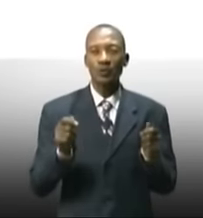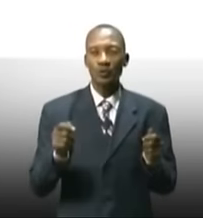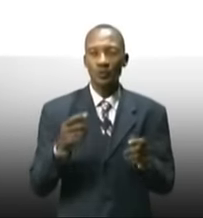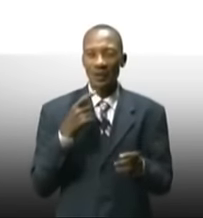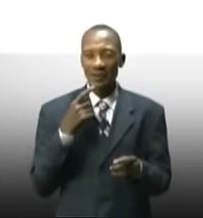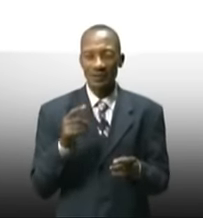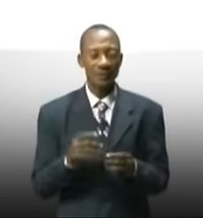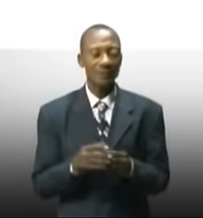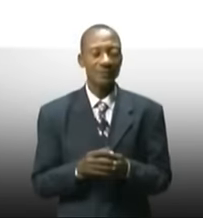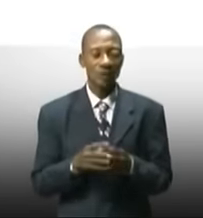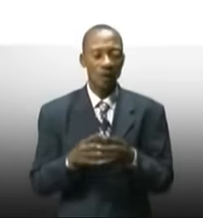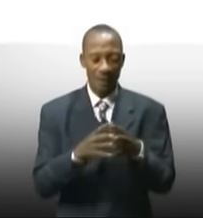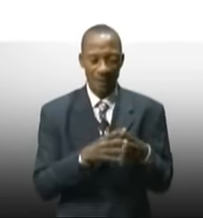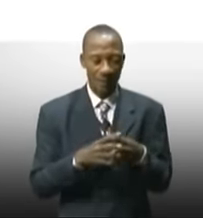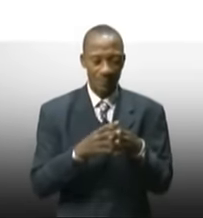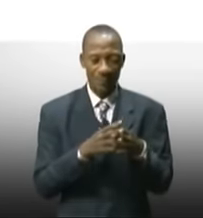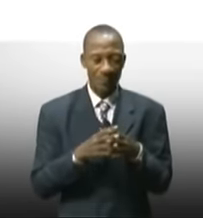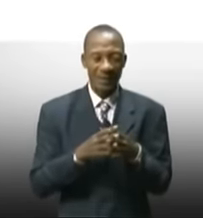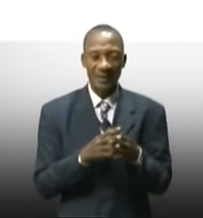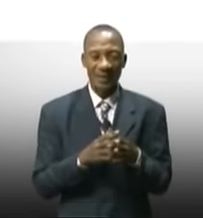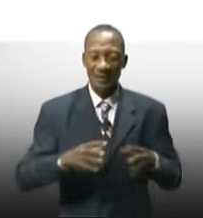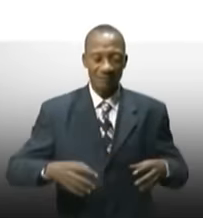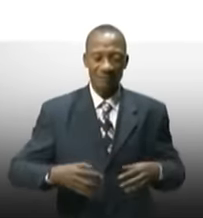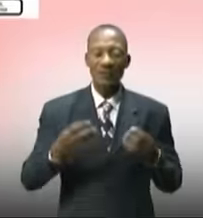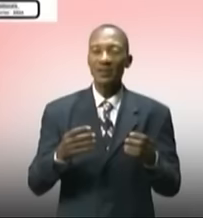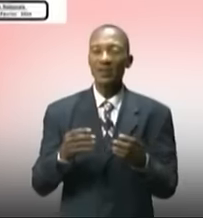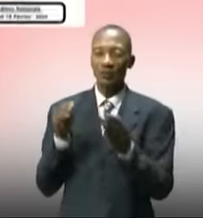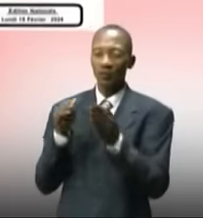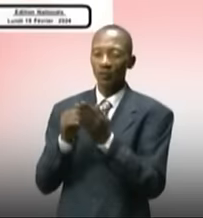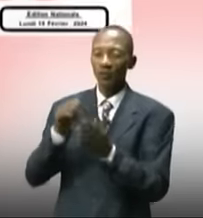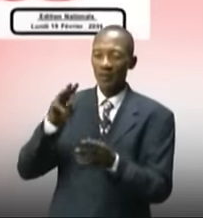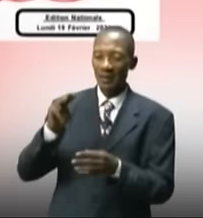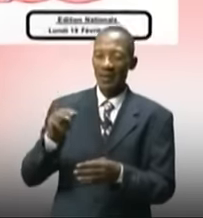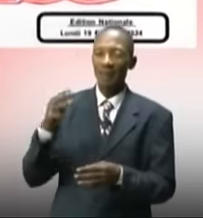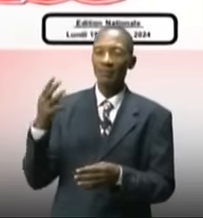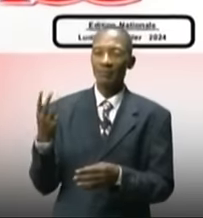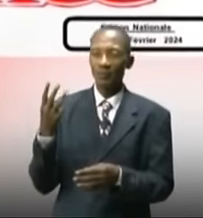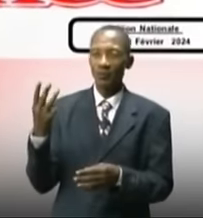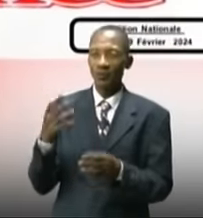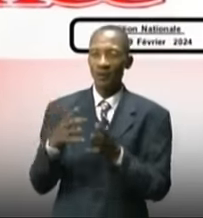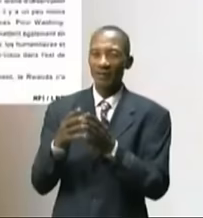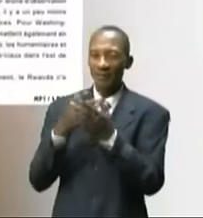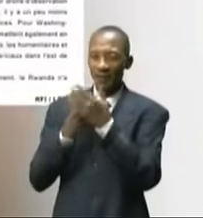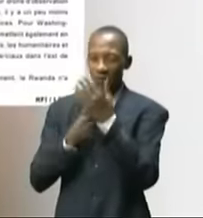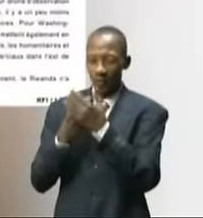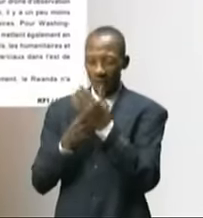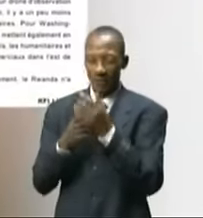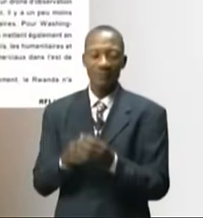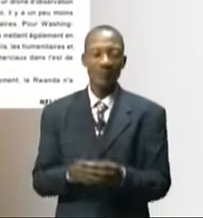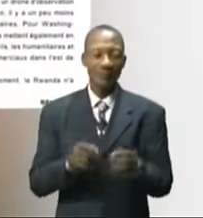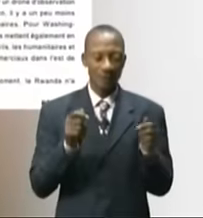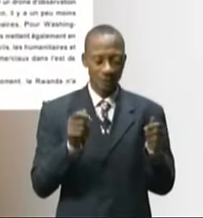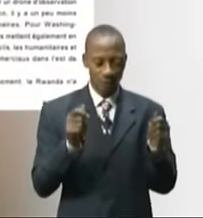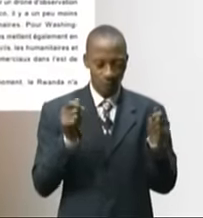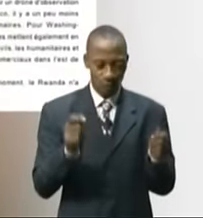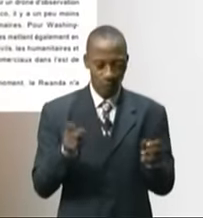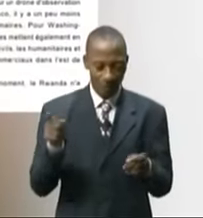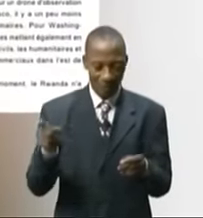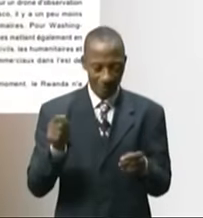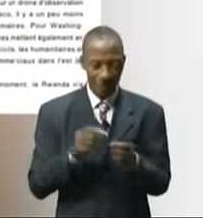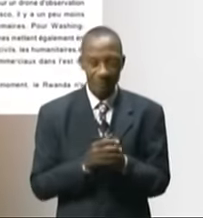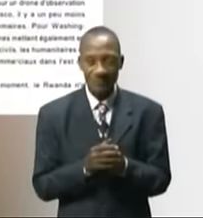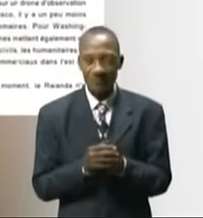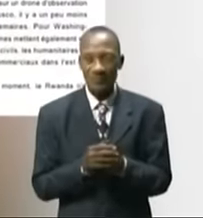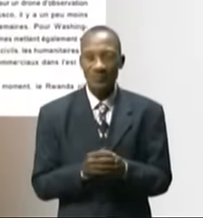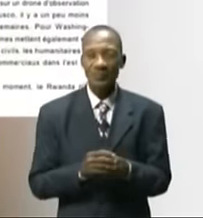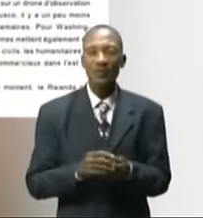États-Unis haussent le ton face au 1-23 et au Rwanda, constate la référence plus. Dans un communiqué publié dans la nuit